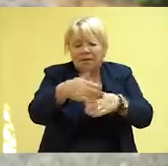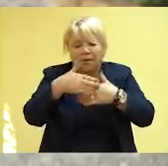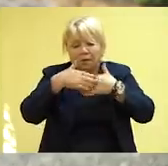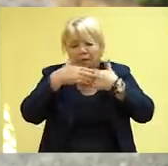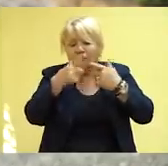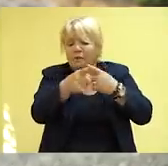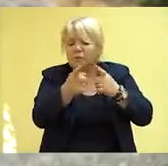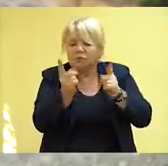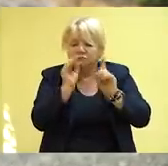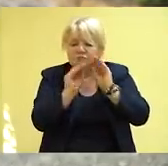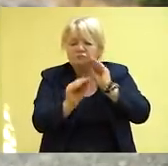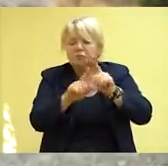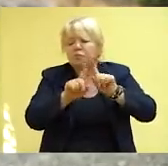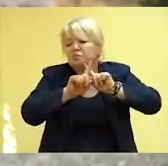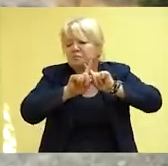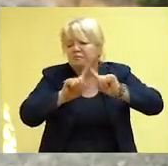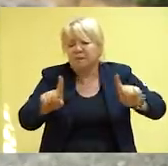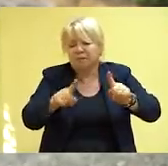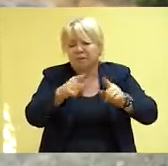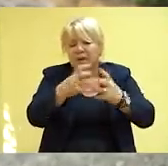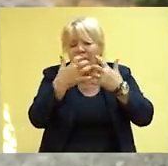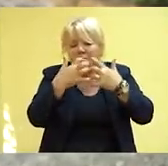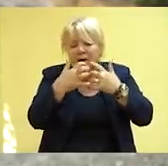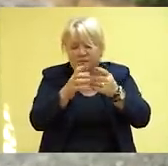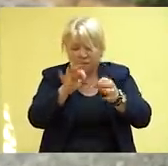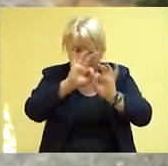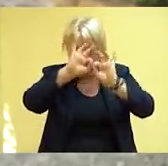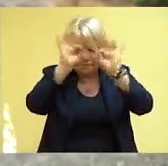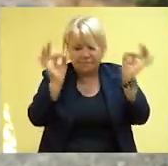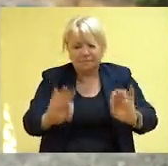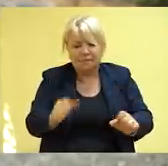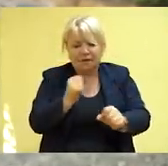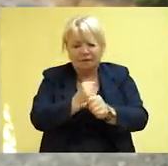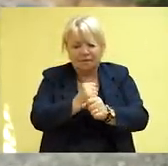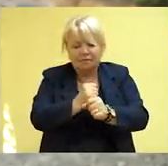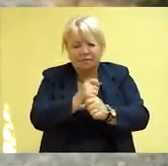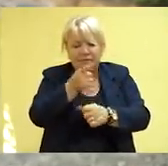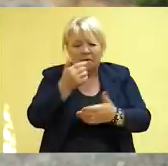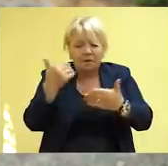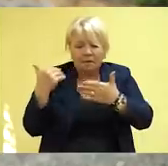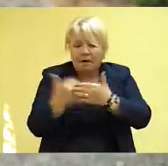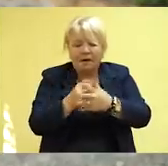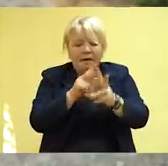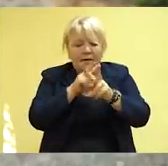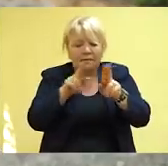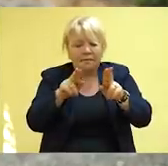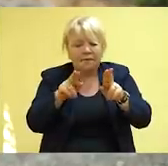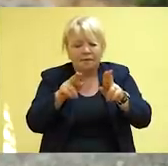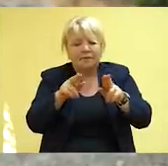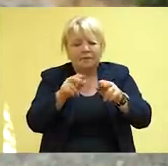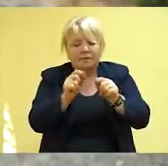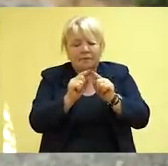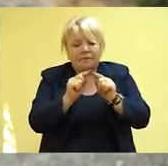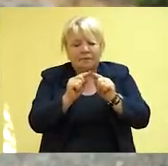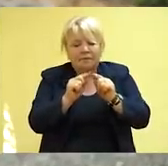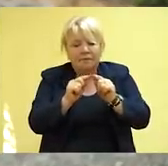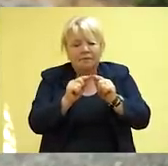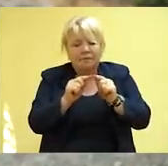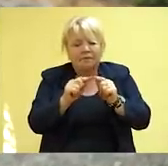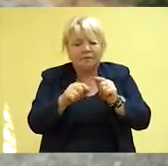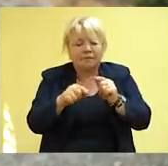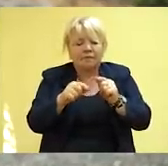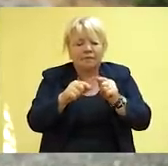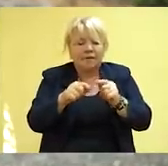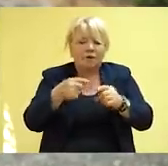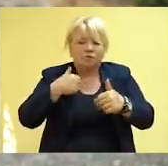რაღაცეები, რაც ამას უყენია. ანუ ქარხუნათ როგორც უნდა იყოს, რა მიხვდით? და ჩაიმაზი აყრილები რო არიან და ბევრი რო ჩაიმას მიაყრის და